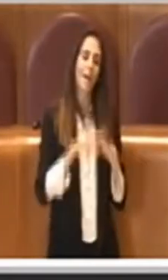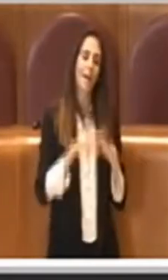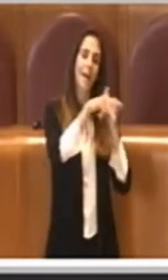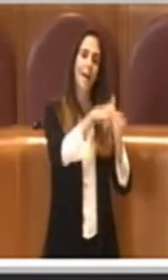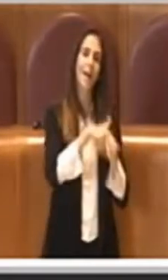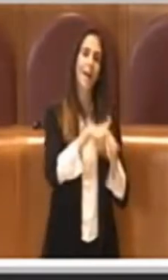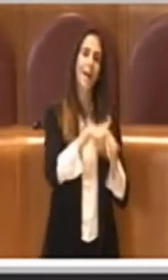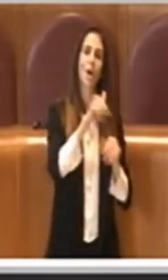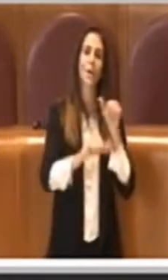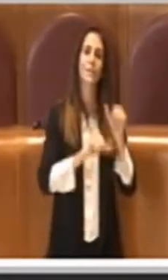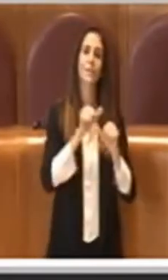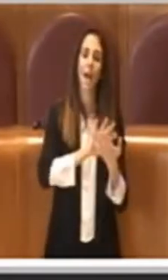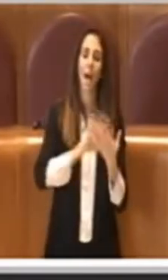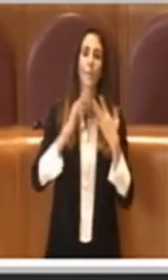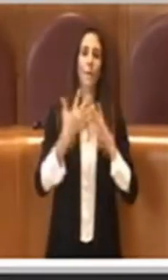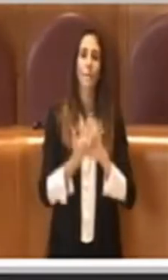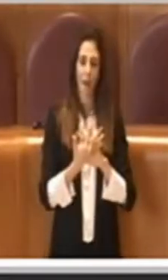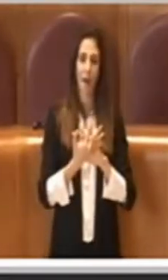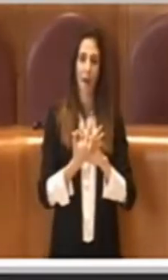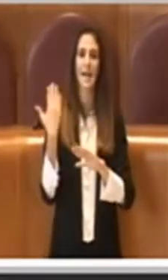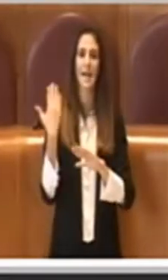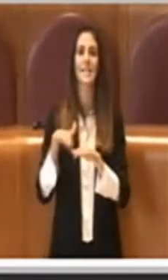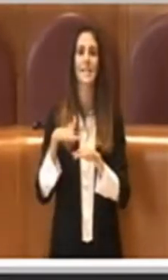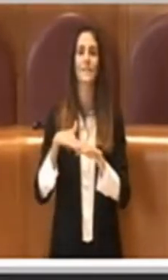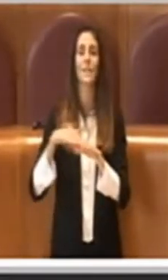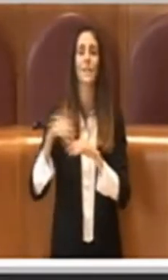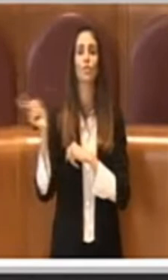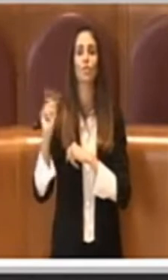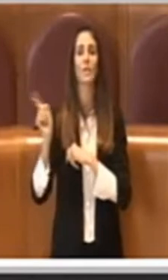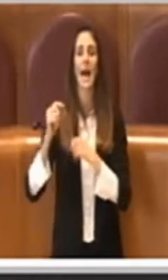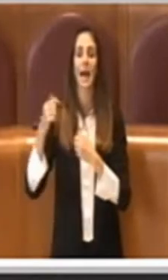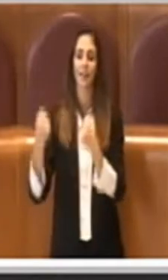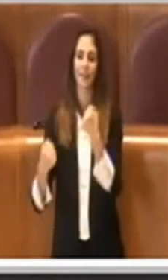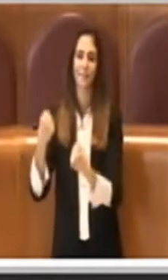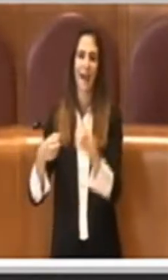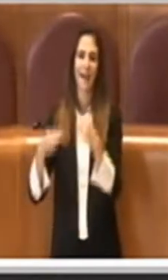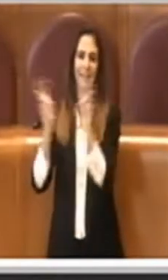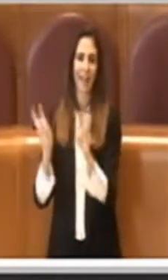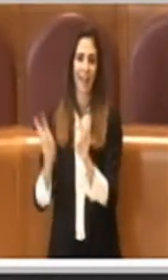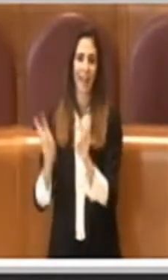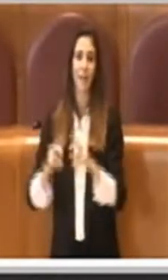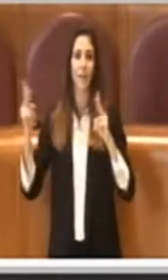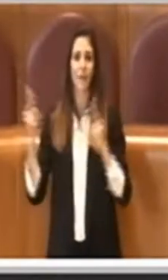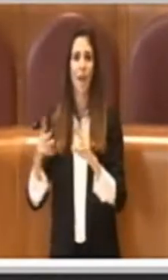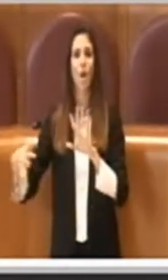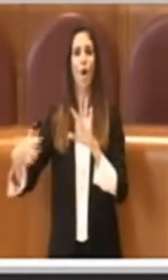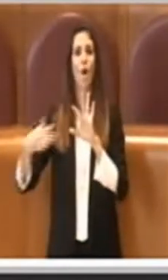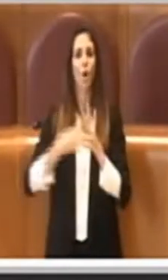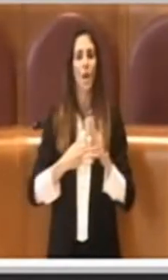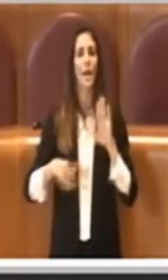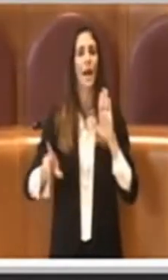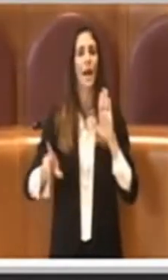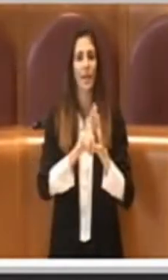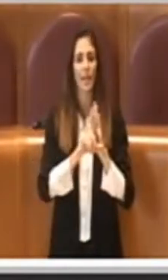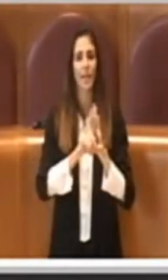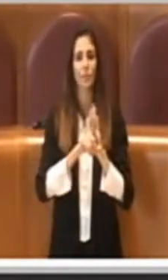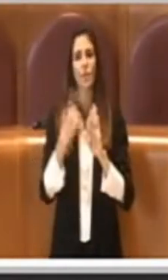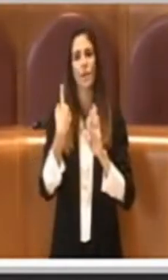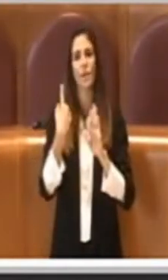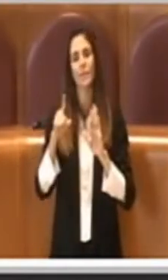al servizio taxi che ovviamente siano conformi alla normativa vigente in tema di antinquinamento. Grazie.